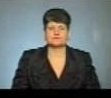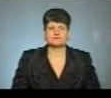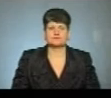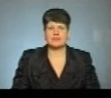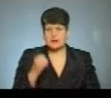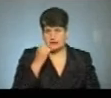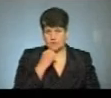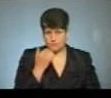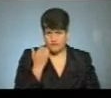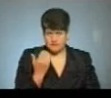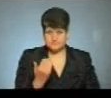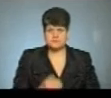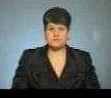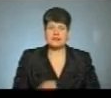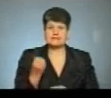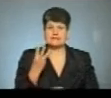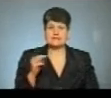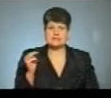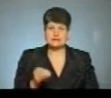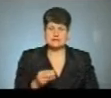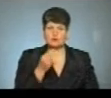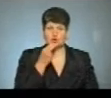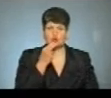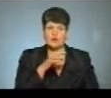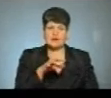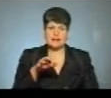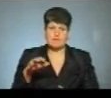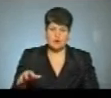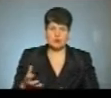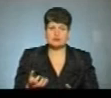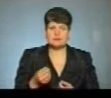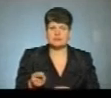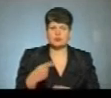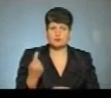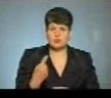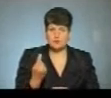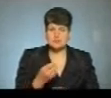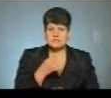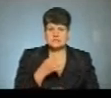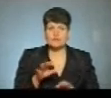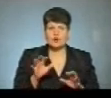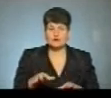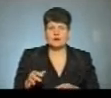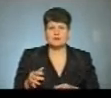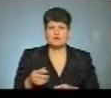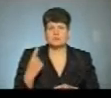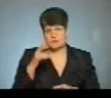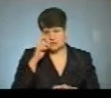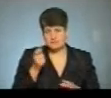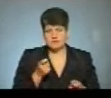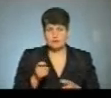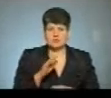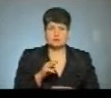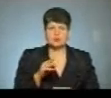І дякую вам. 13 тисяч продуктових наборів отримала Тернопільська область. Повідомив голова обласної державної адміністрації Володимир